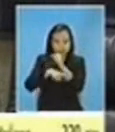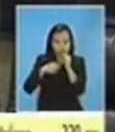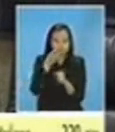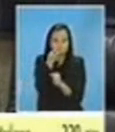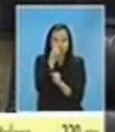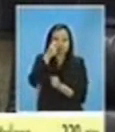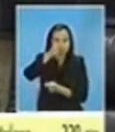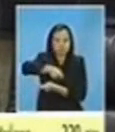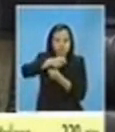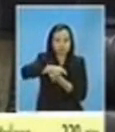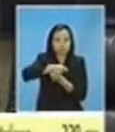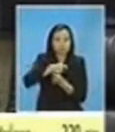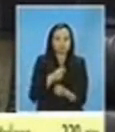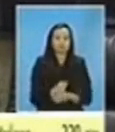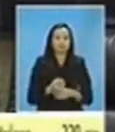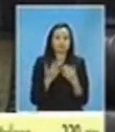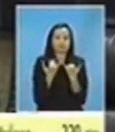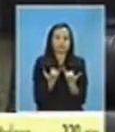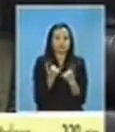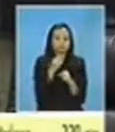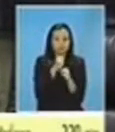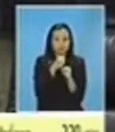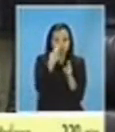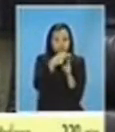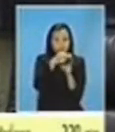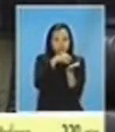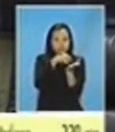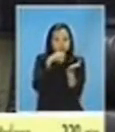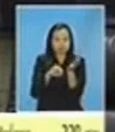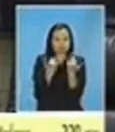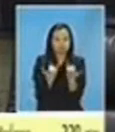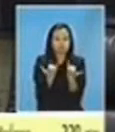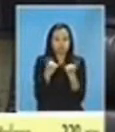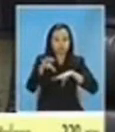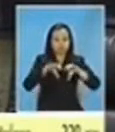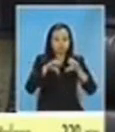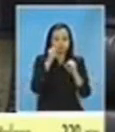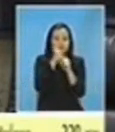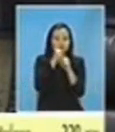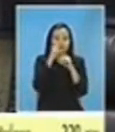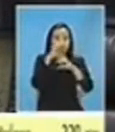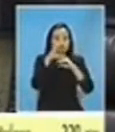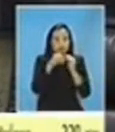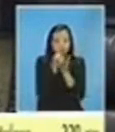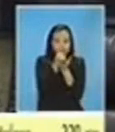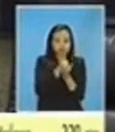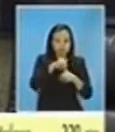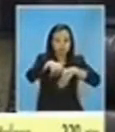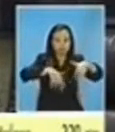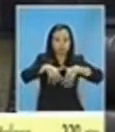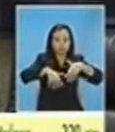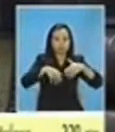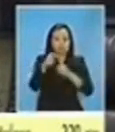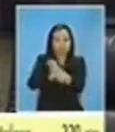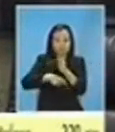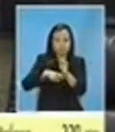บอกว่าเมื่อไต่สวนเสร็จแล้วเนี่ยให้คณะกรรมการปปช.เนี่ยทำรายงานเสนอต่อวุฒิสภาโดยรายงานดังกล่าวต้องระบุชัดเจ